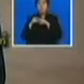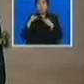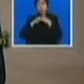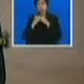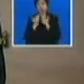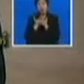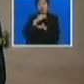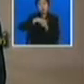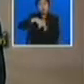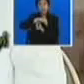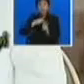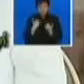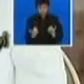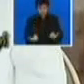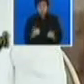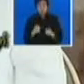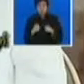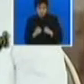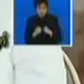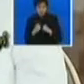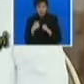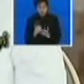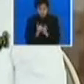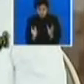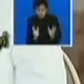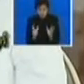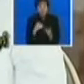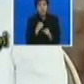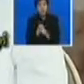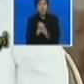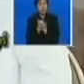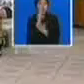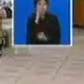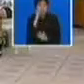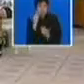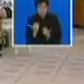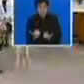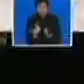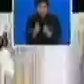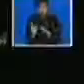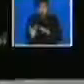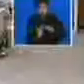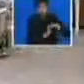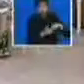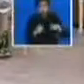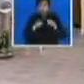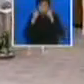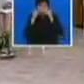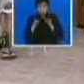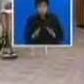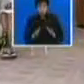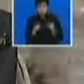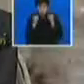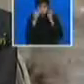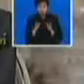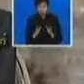นี้เราก็ต้องพยายามประคับประคองสถานการณ์กันไป ค่ะแล้วเรื่องของจำนวนของคุณครูที่มีอยู่ทั่วประเทศเนี่ยท่านนายกคิดว่าจ